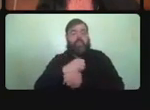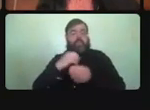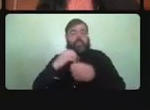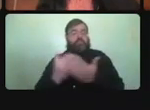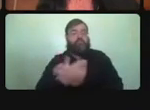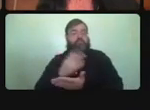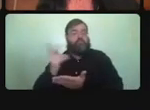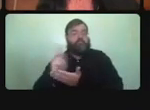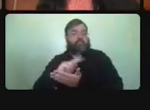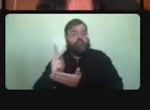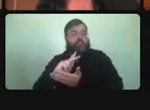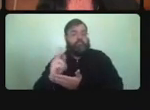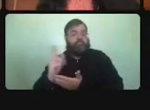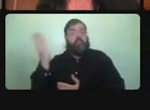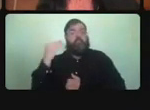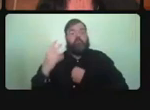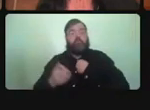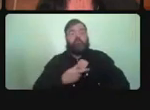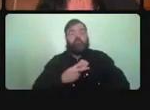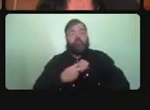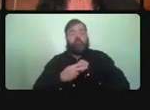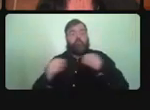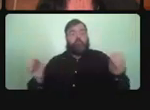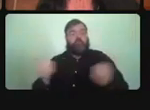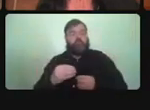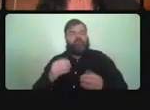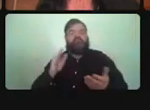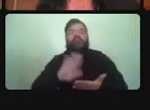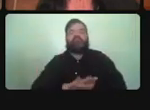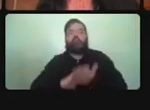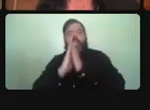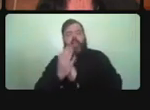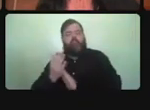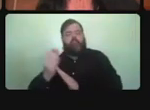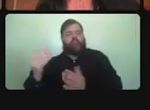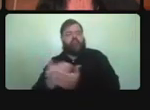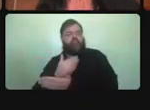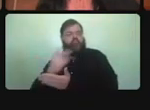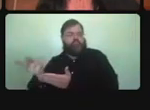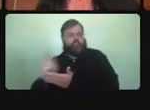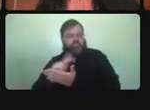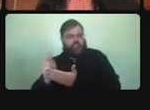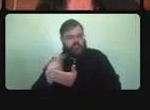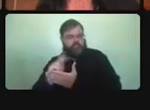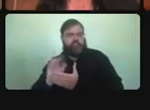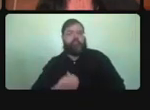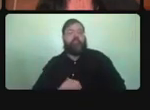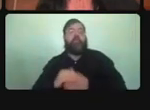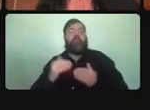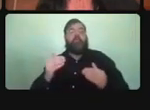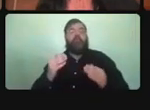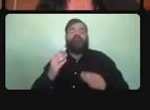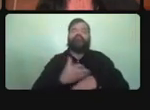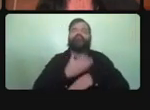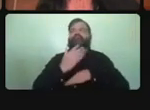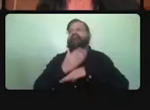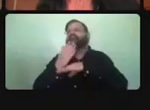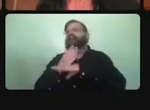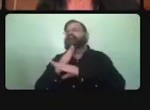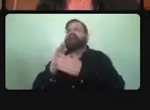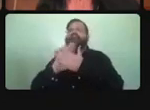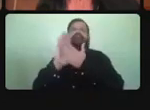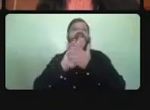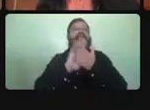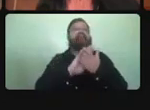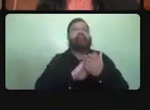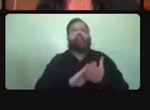yameshughulikiwa. Na pia tumekuwa na maeneo ya kuweka vifaa mbalimbali.